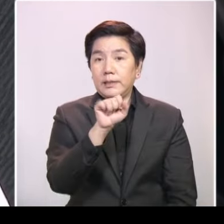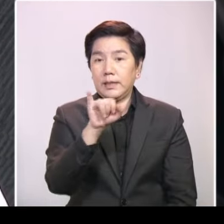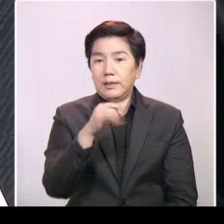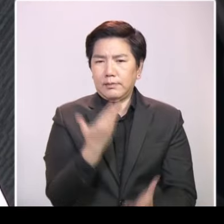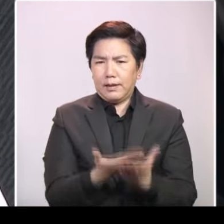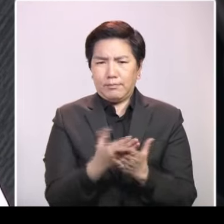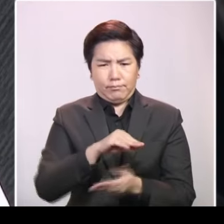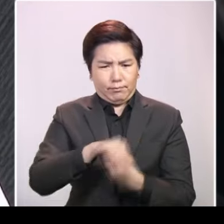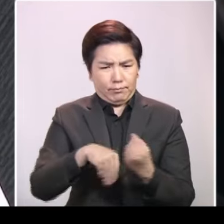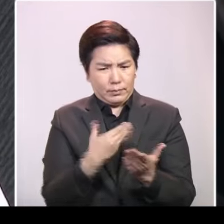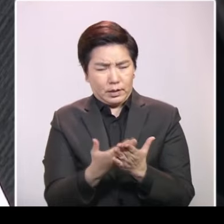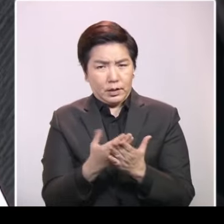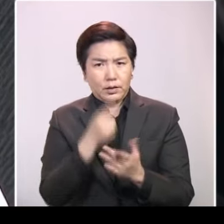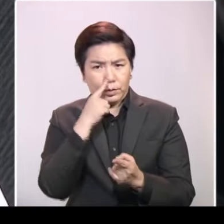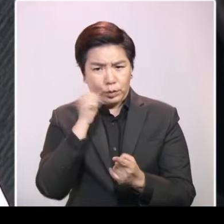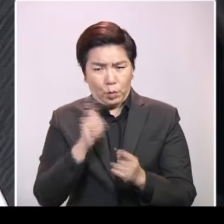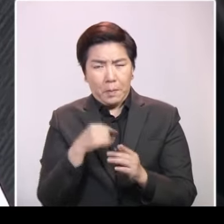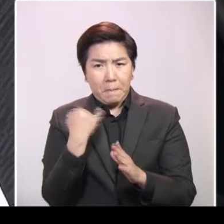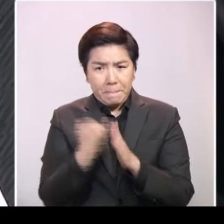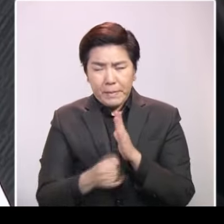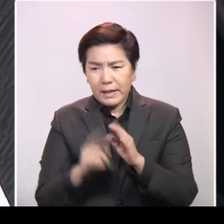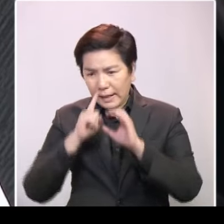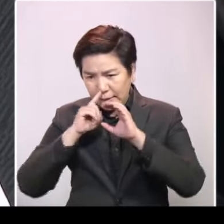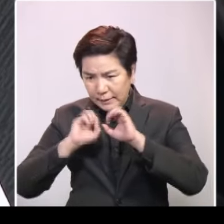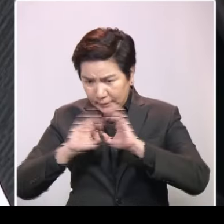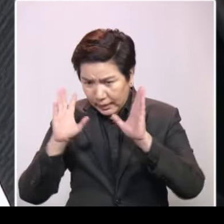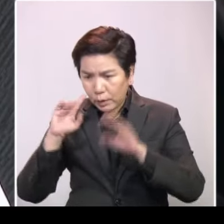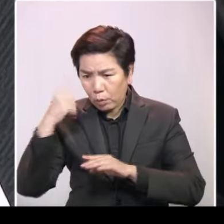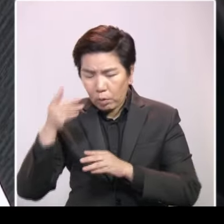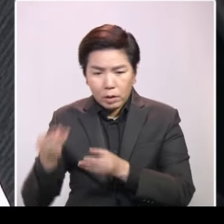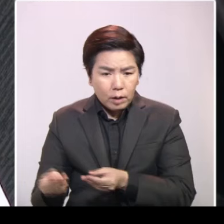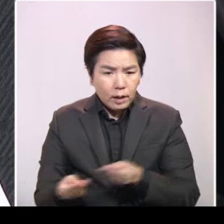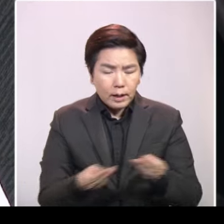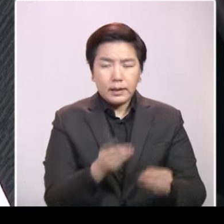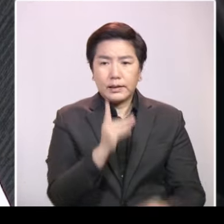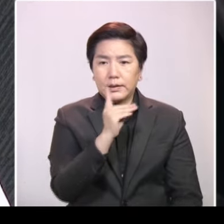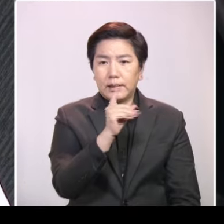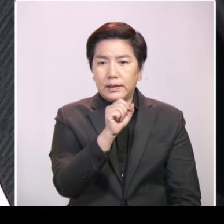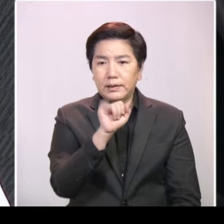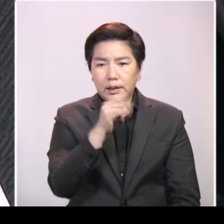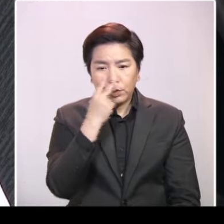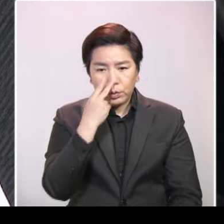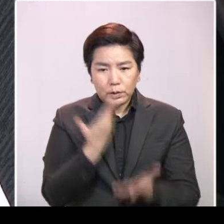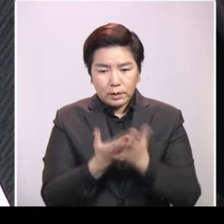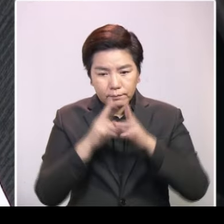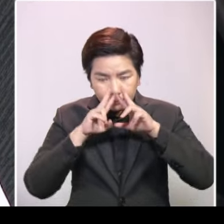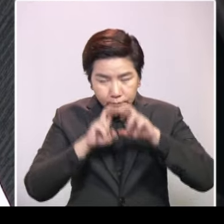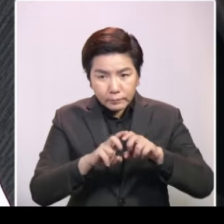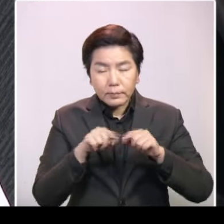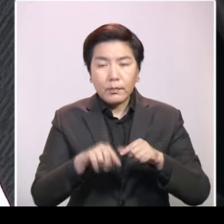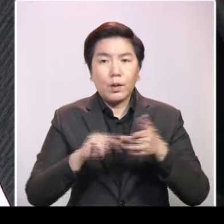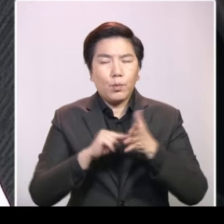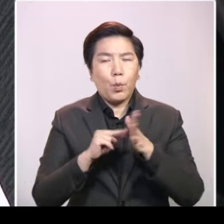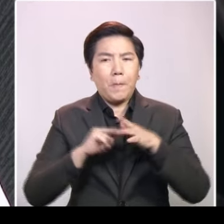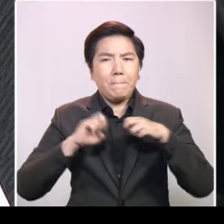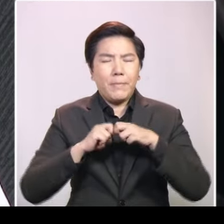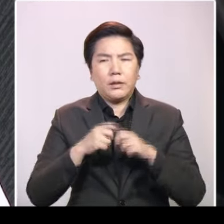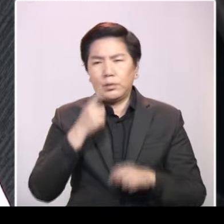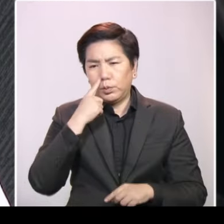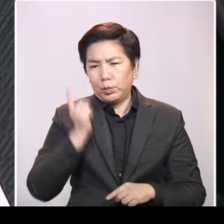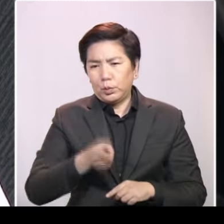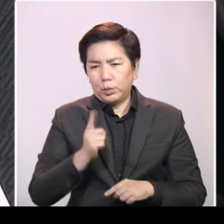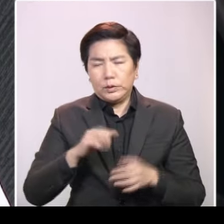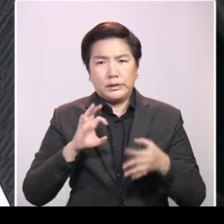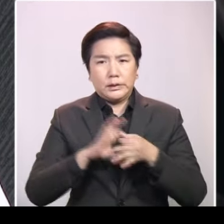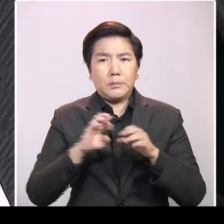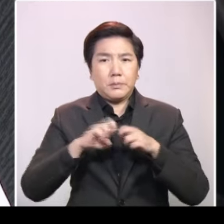นั้นความจริงแล้วควรจะมีมูลฐานความผิดซะก่อนชัดเจนซะก่อนนะครับจึงจะให้ซสอบสวนเรื่องการฟอกเกินได้อันนี้ก็กลายเป็นปัญหาคณากระซังแล้ว